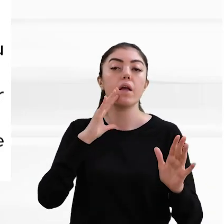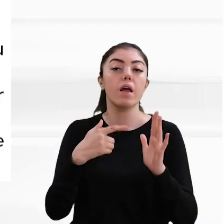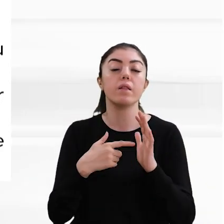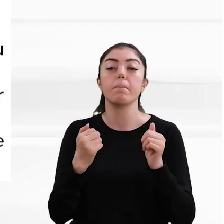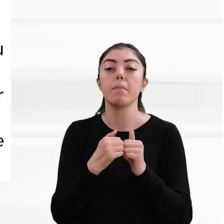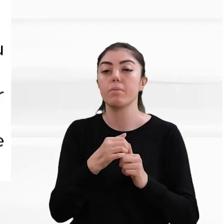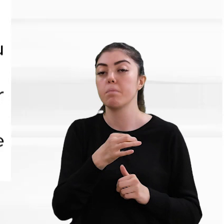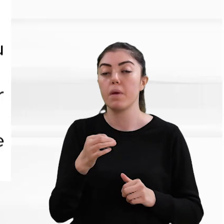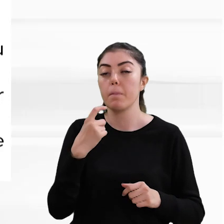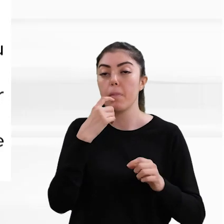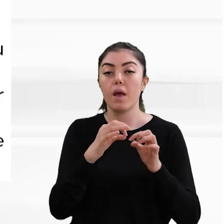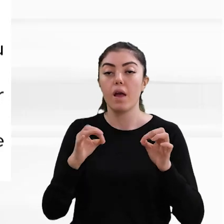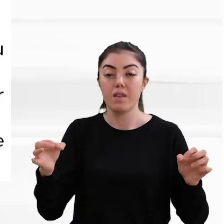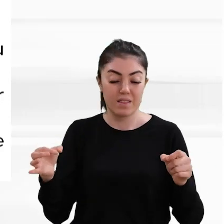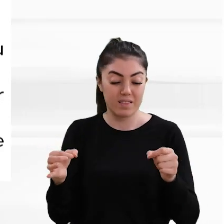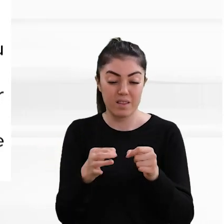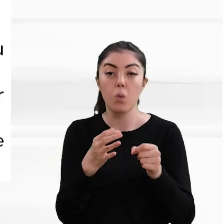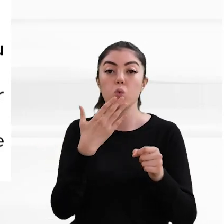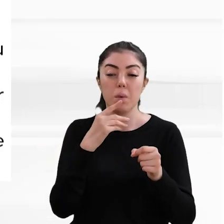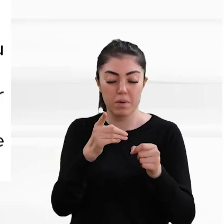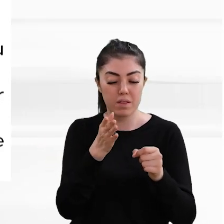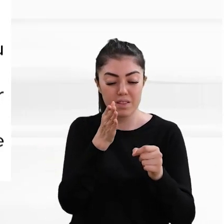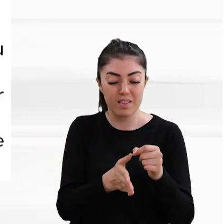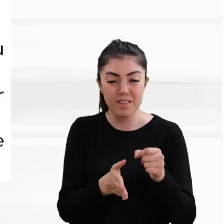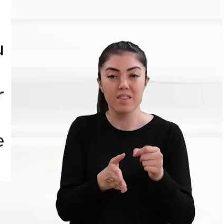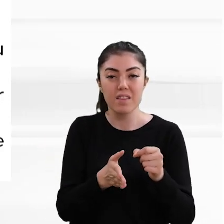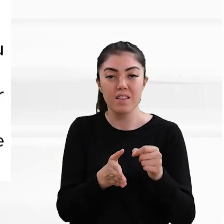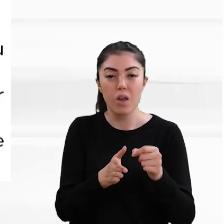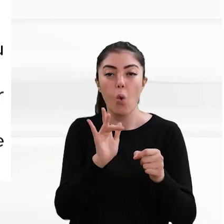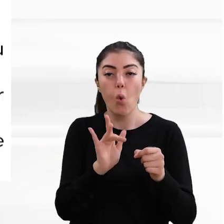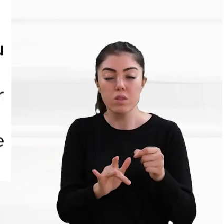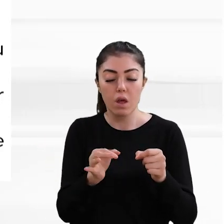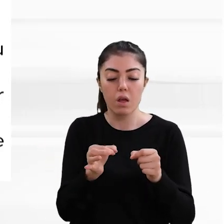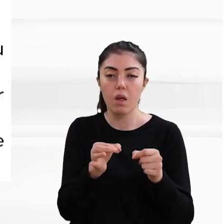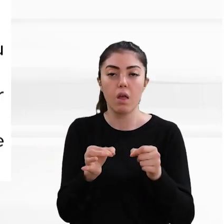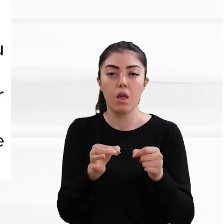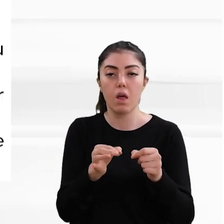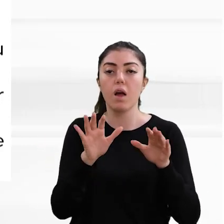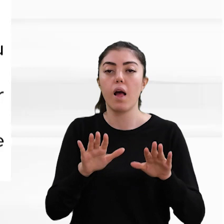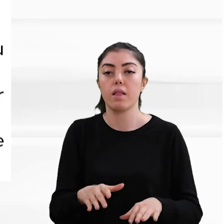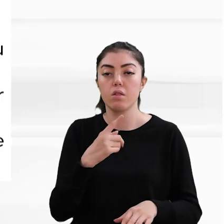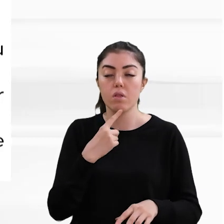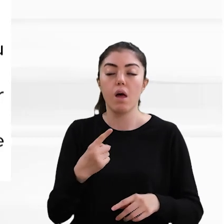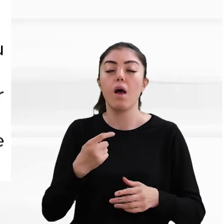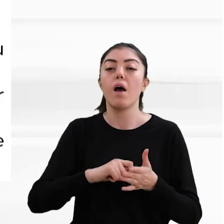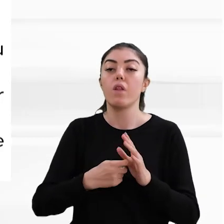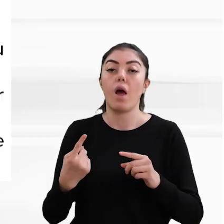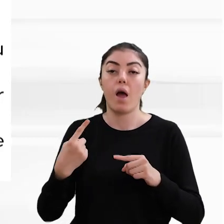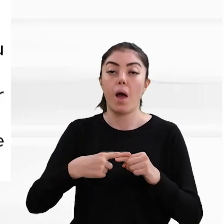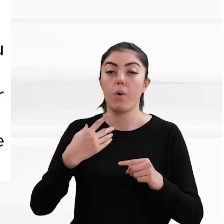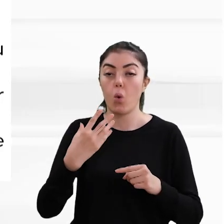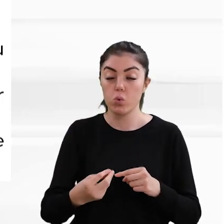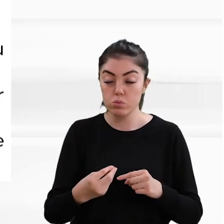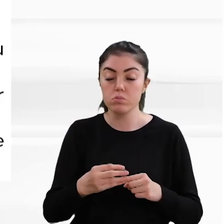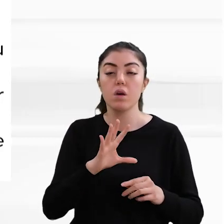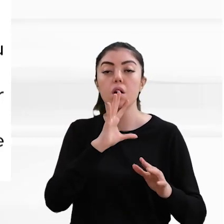kuvveti etkisinde bobin ile bakır yuvaya değmeden aralarındaki bir bölgede asılı kalır. Şimdi burada anahtarı